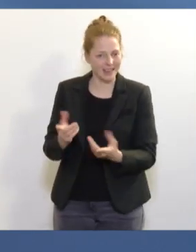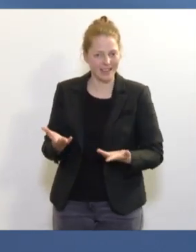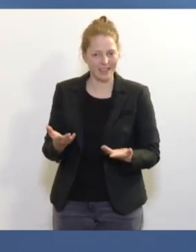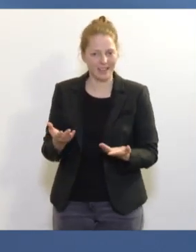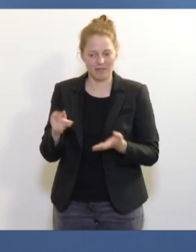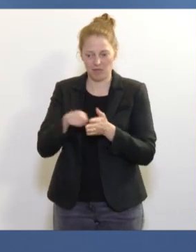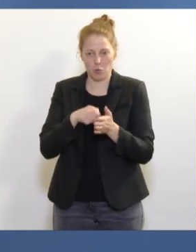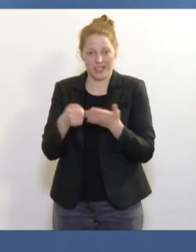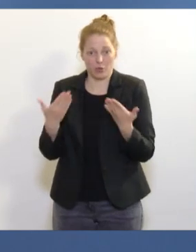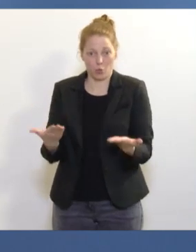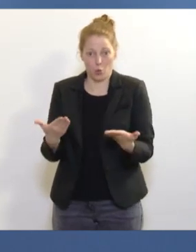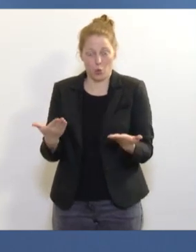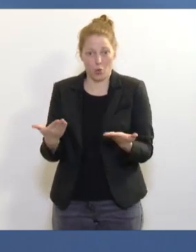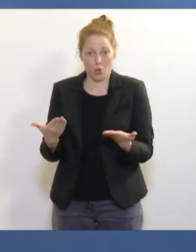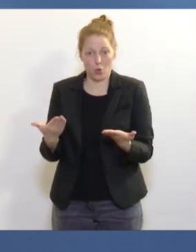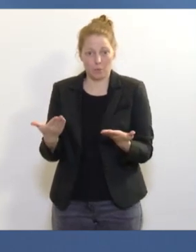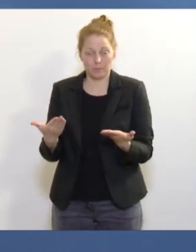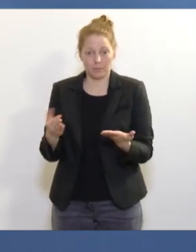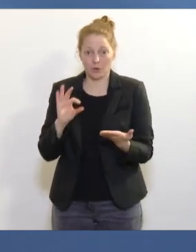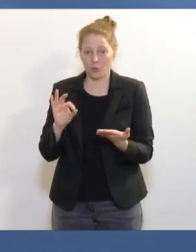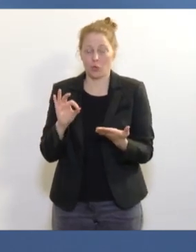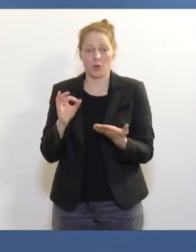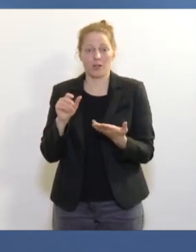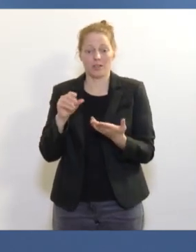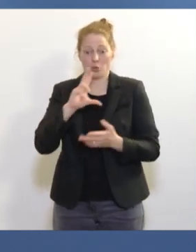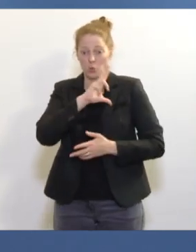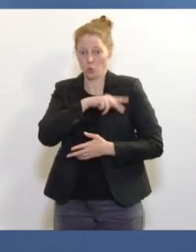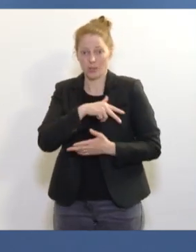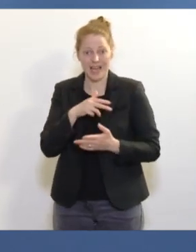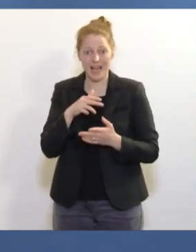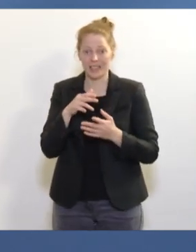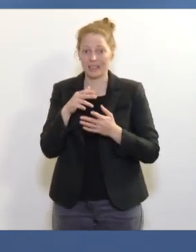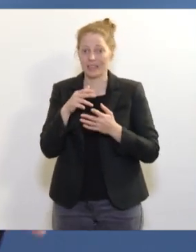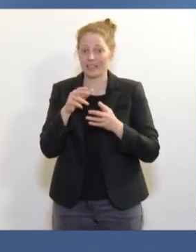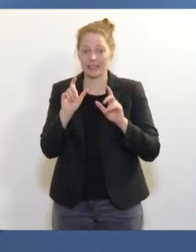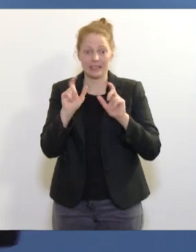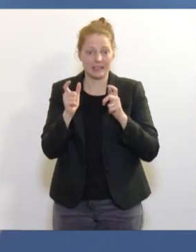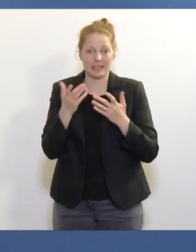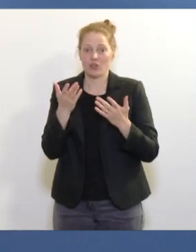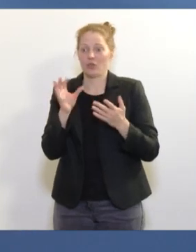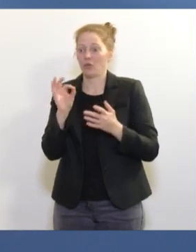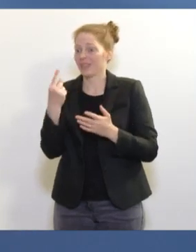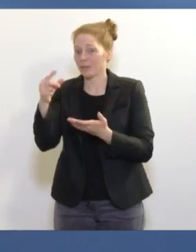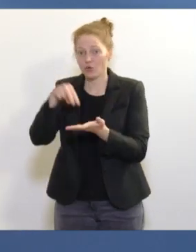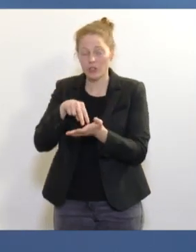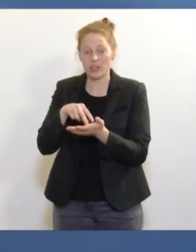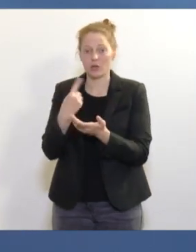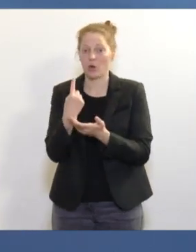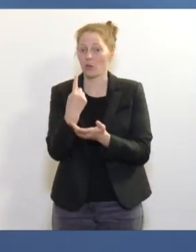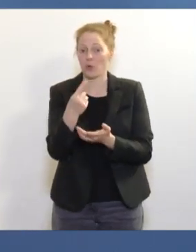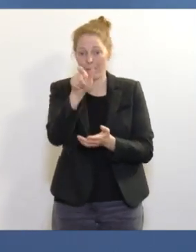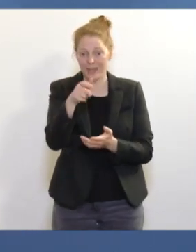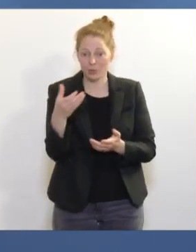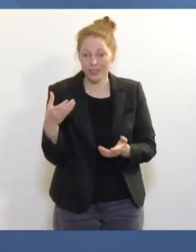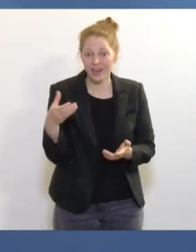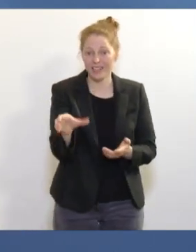ging verfolgen, dann hat das erstens ganz gravierend sozial Folgen, sowohl für die Independenten wie auch für die Salarien, die